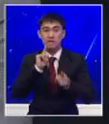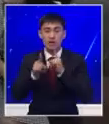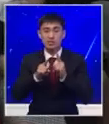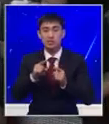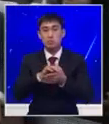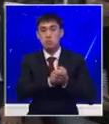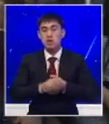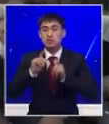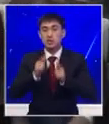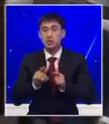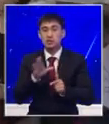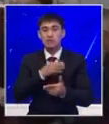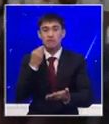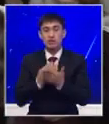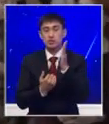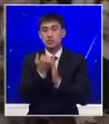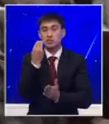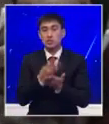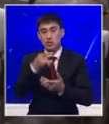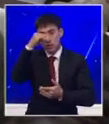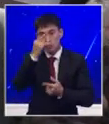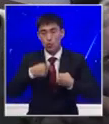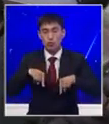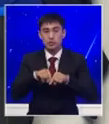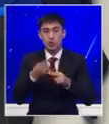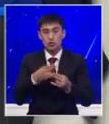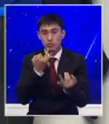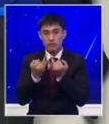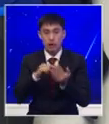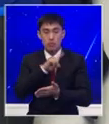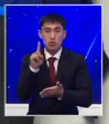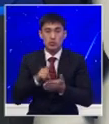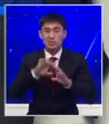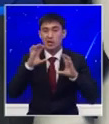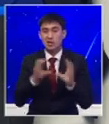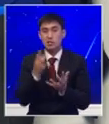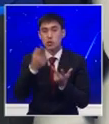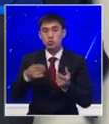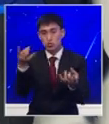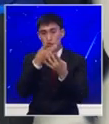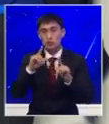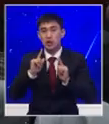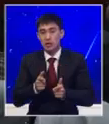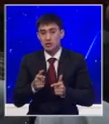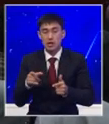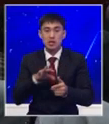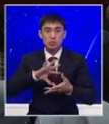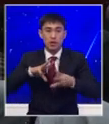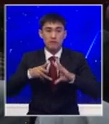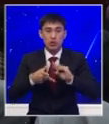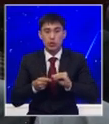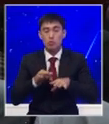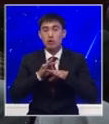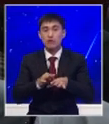и согласие. Высшие ценности казахстанского общества», на которой рассматривались вопросы сохранения межкультурного согласия, а также подведены